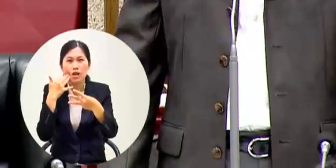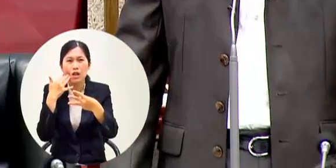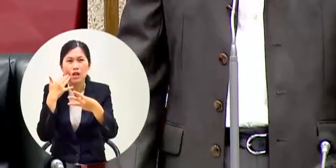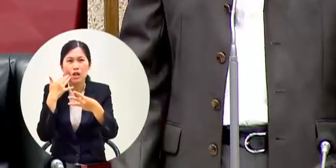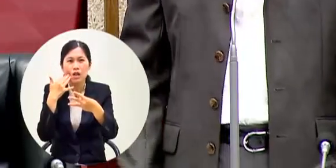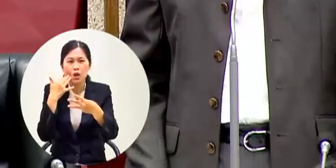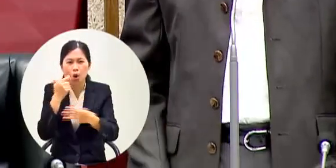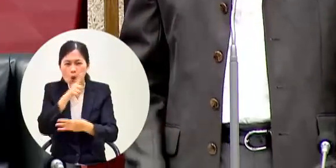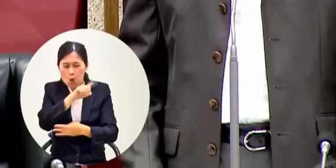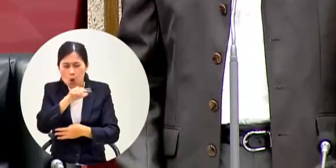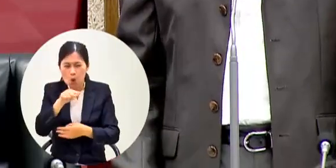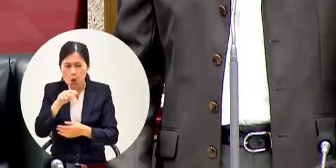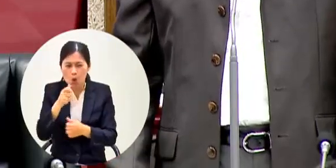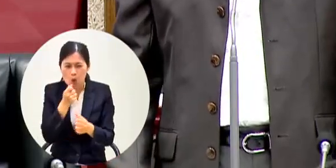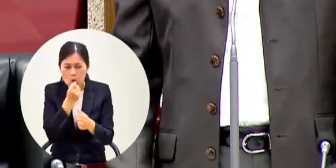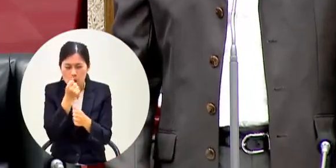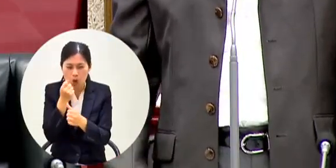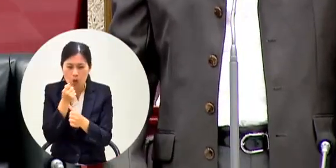当然爱玉